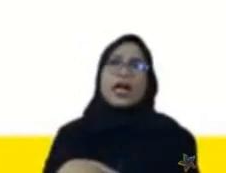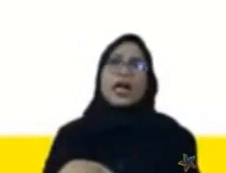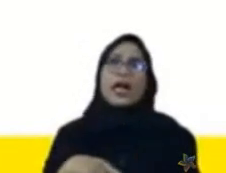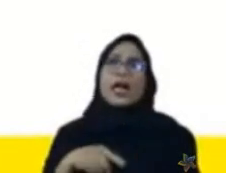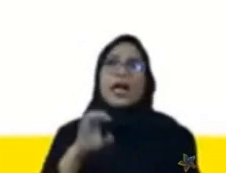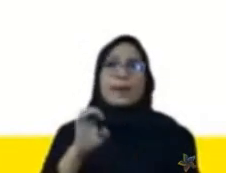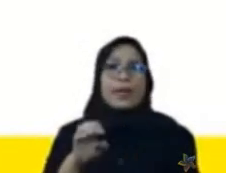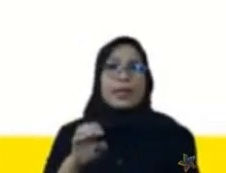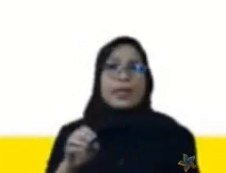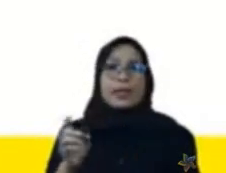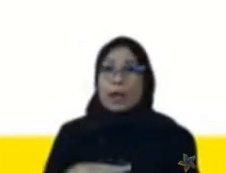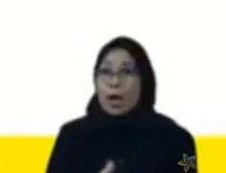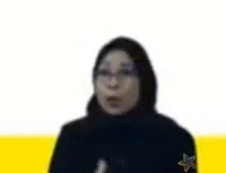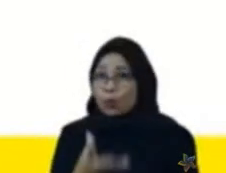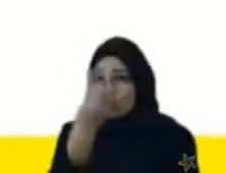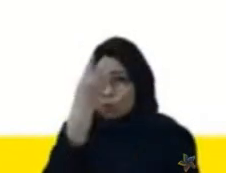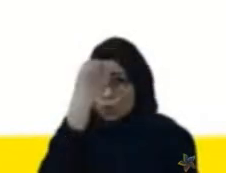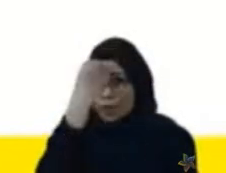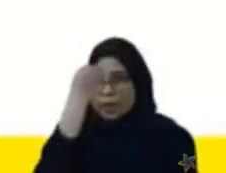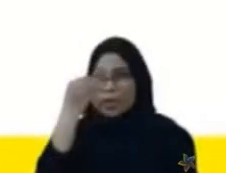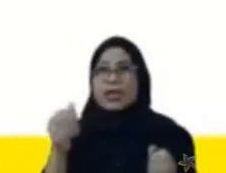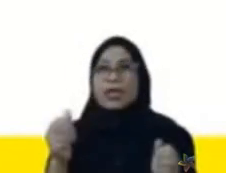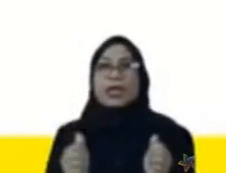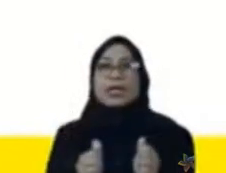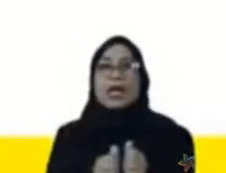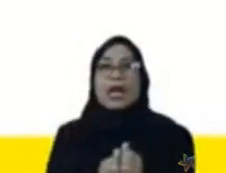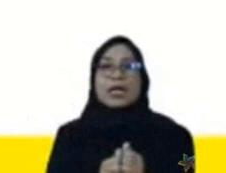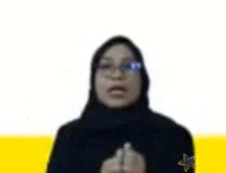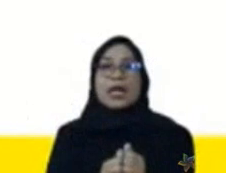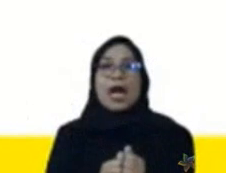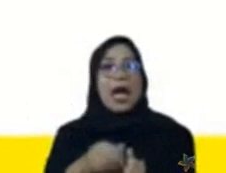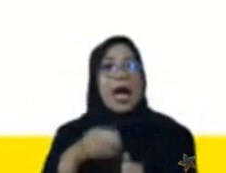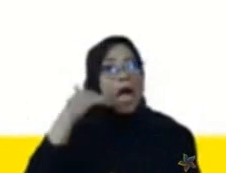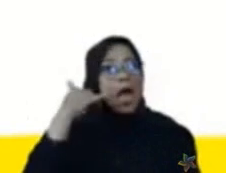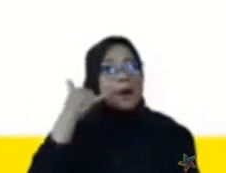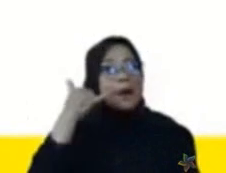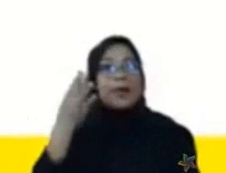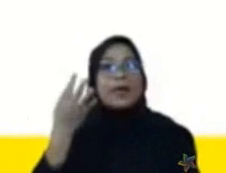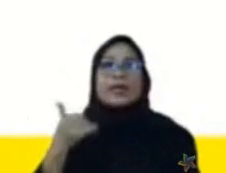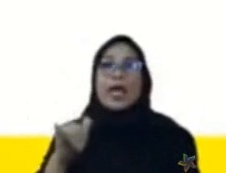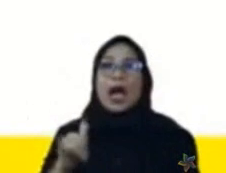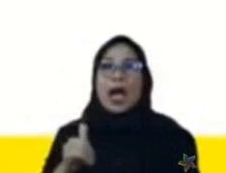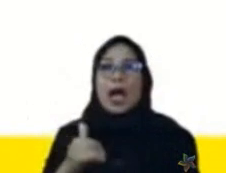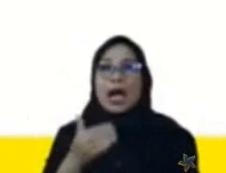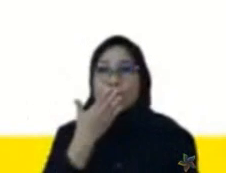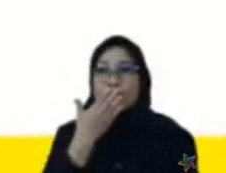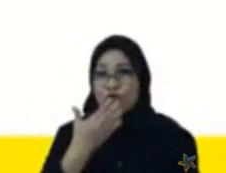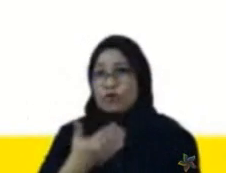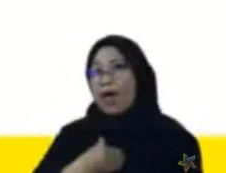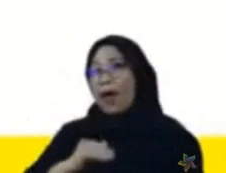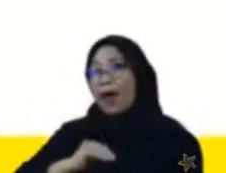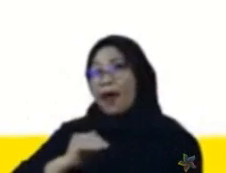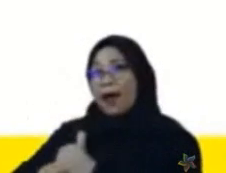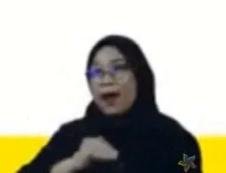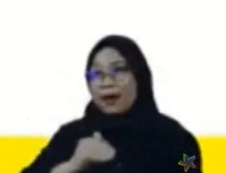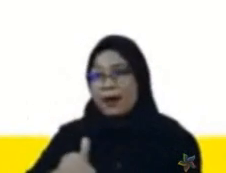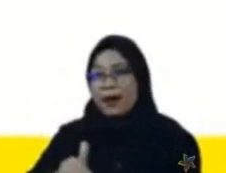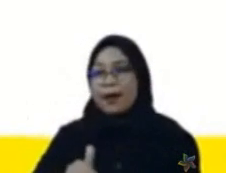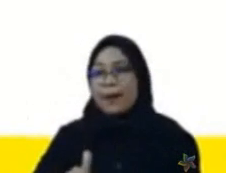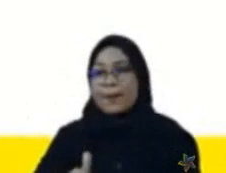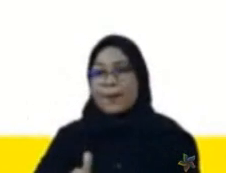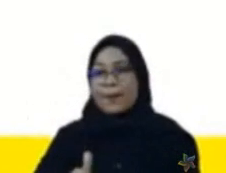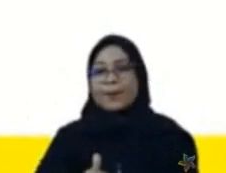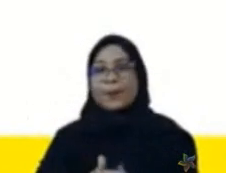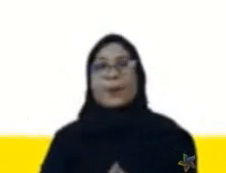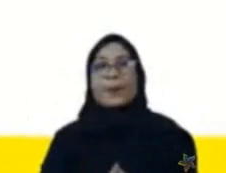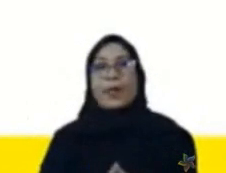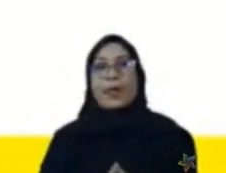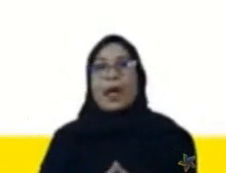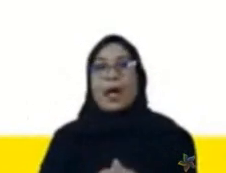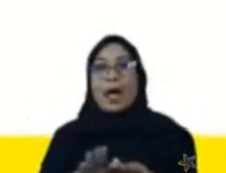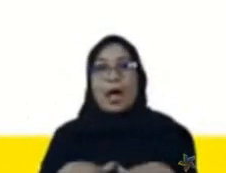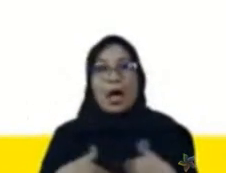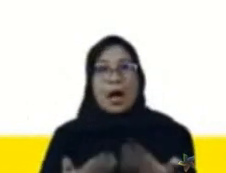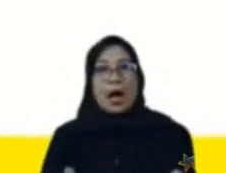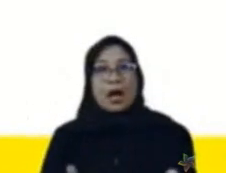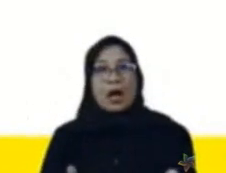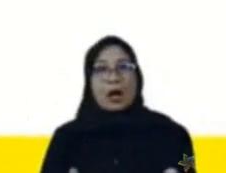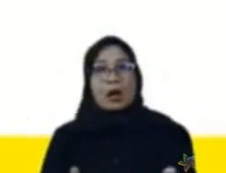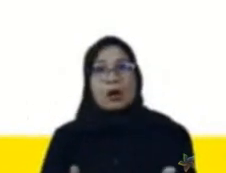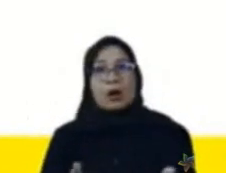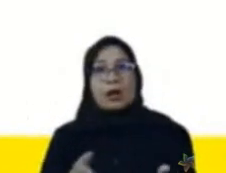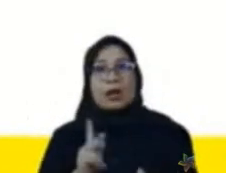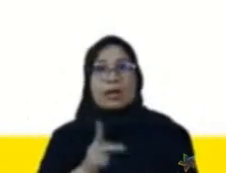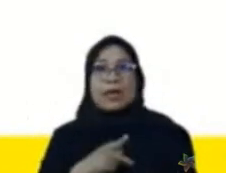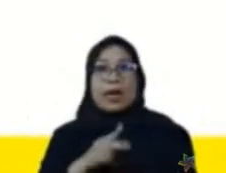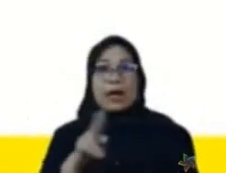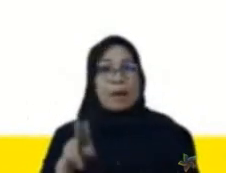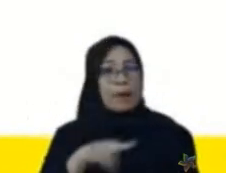murid dengan tipe HP kebanyakan siswa yang ada di sini. Jadi kalau misal memaksakan untuk